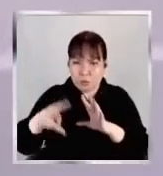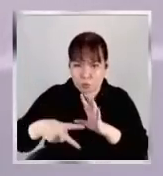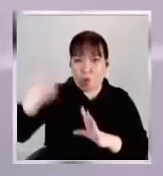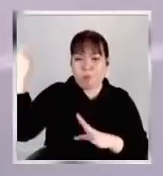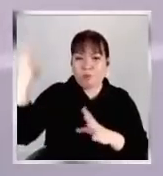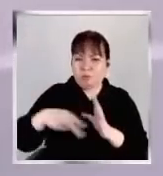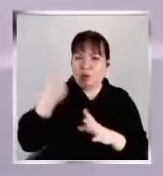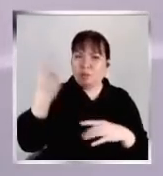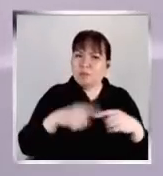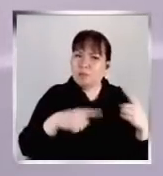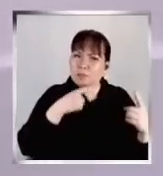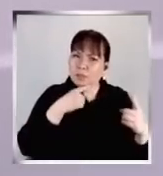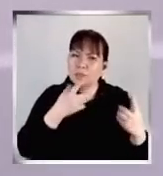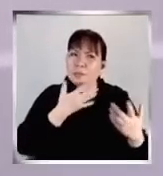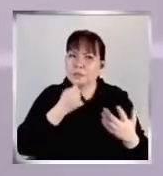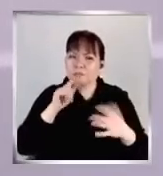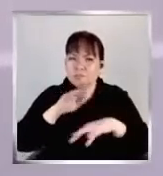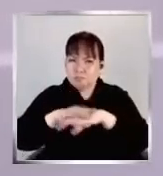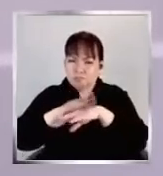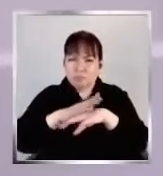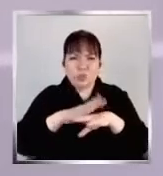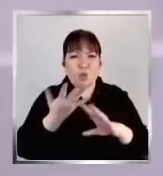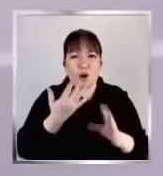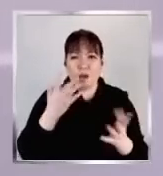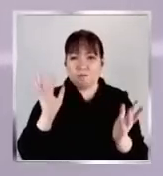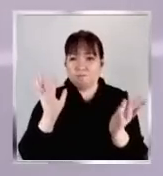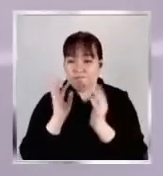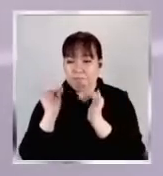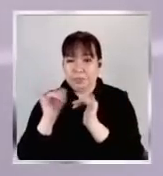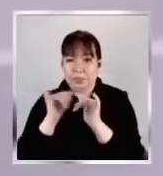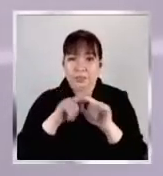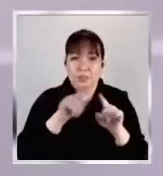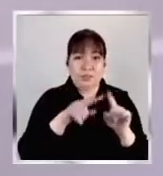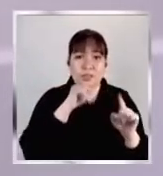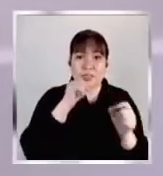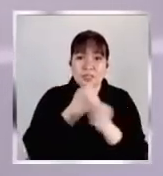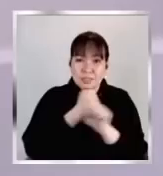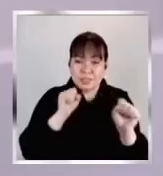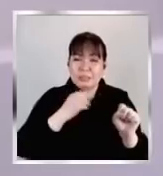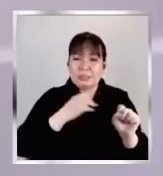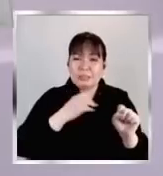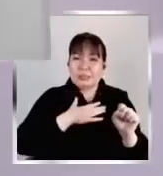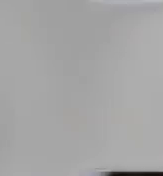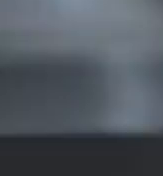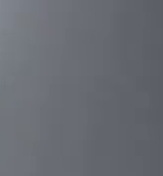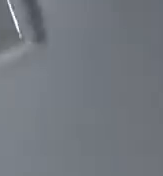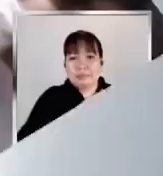ligtas na pagtitipon. Paano kaya ang mga reunion? Nakatutok si Leigh Alves.